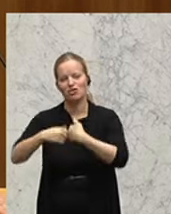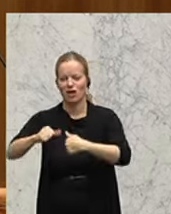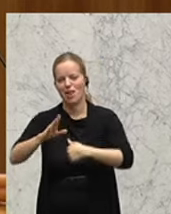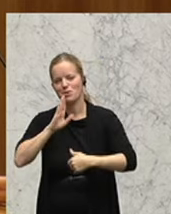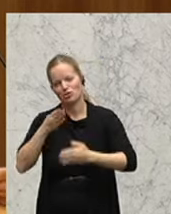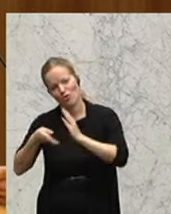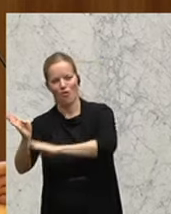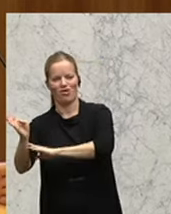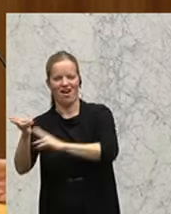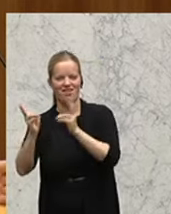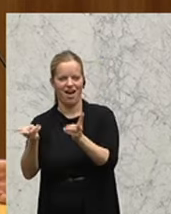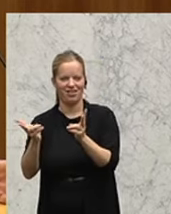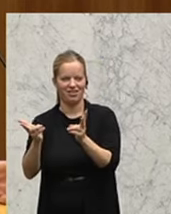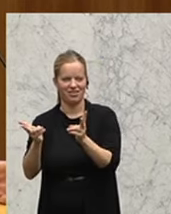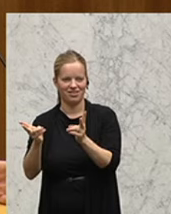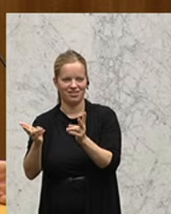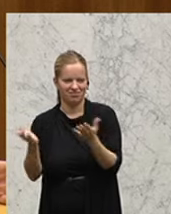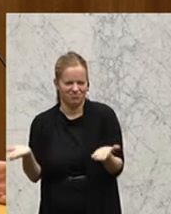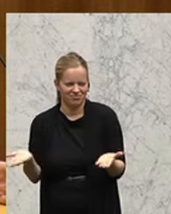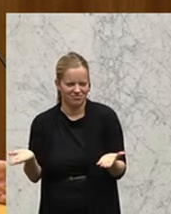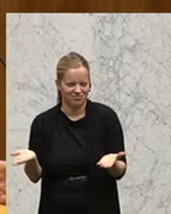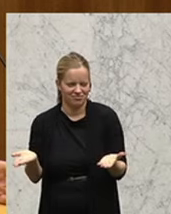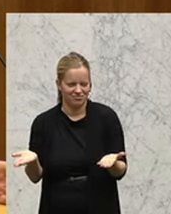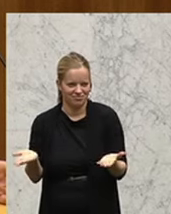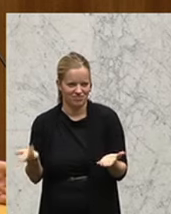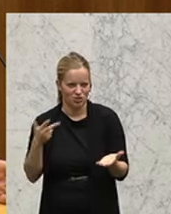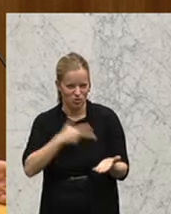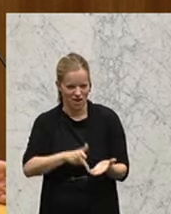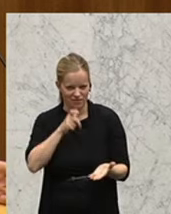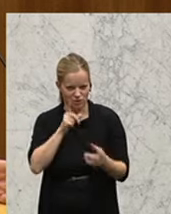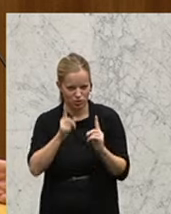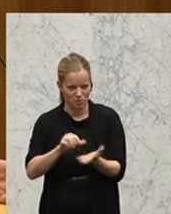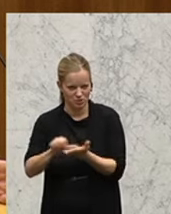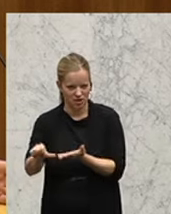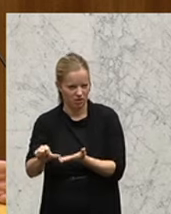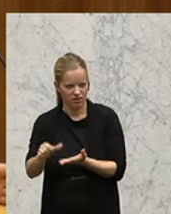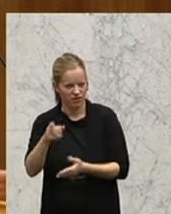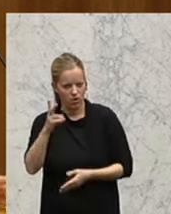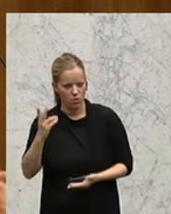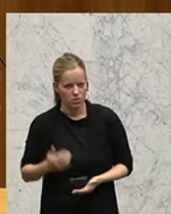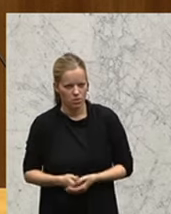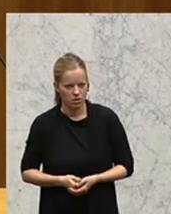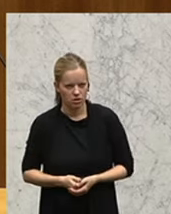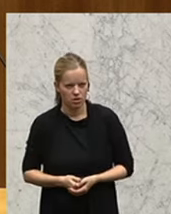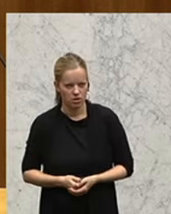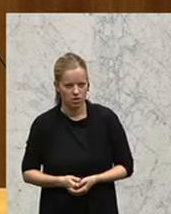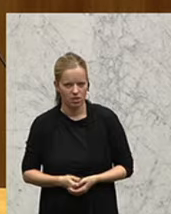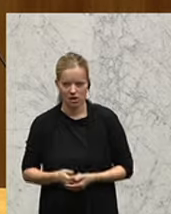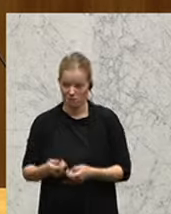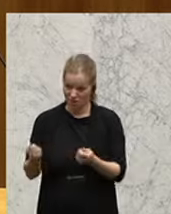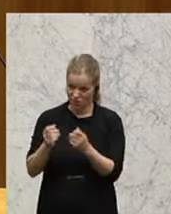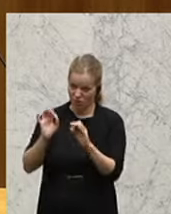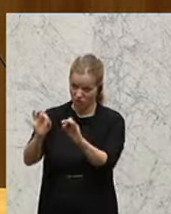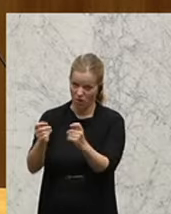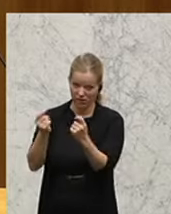expedieren. Wie kommt die Gemeinschaft der Sozialversicherten dazu, das zu finanzieren, den Betrieben Frühpensionierungsprogramme zu